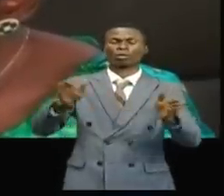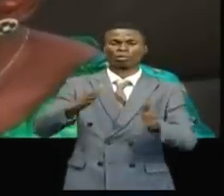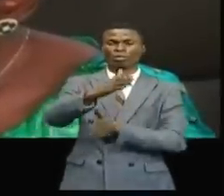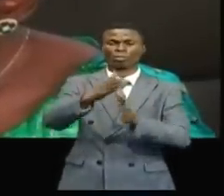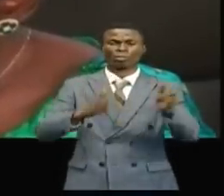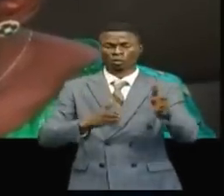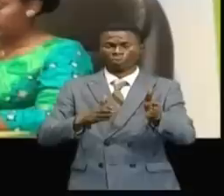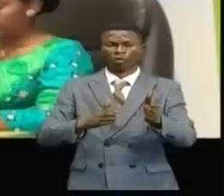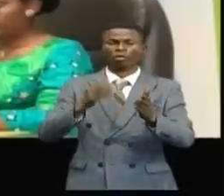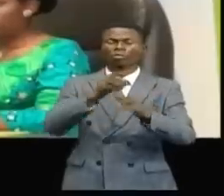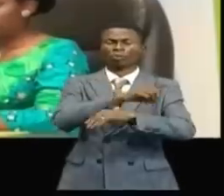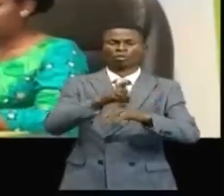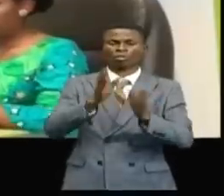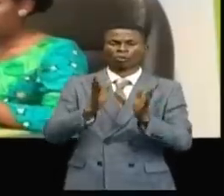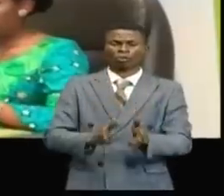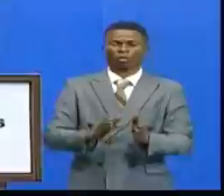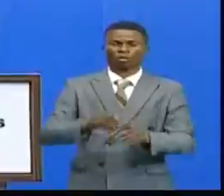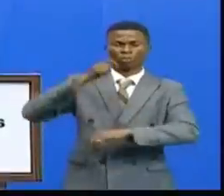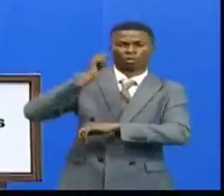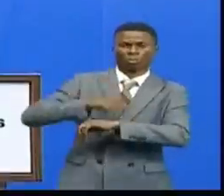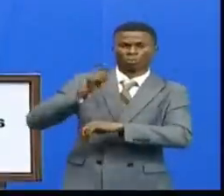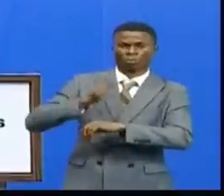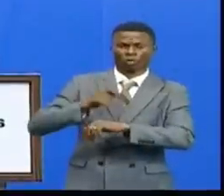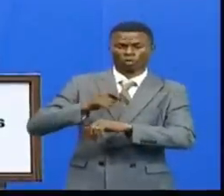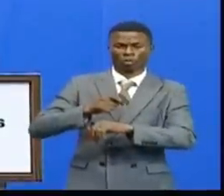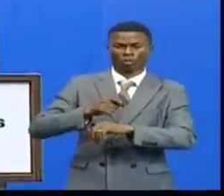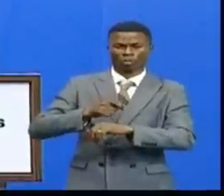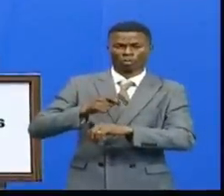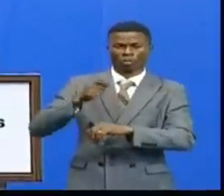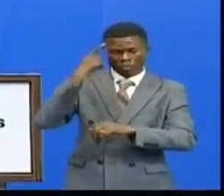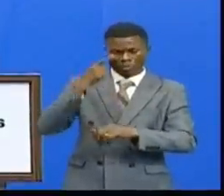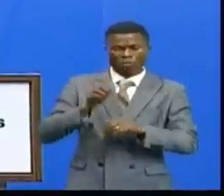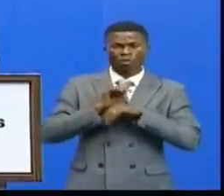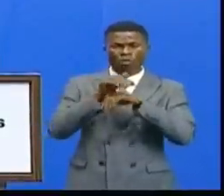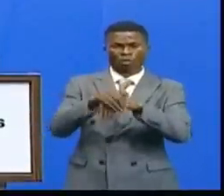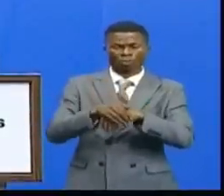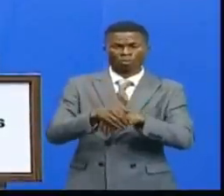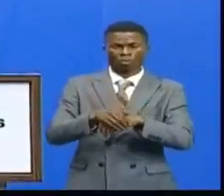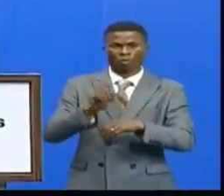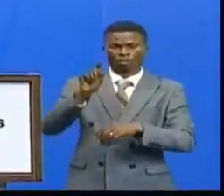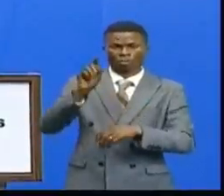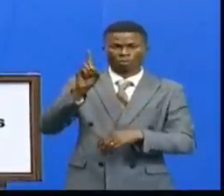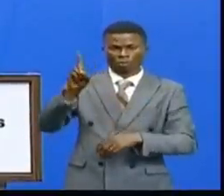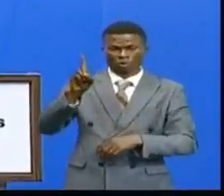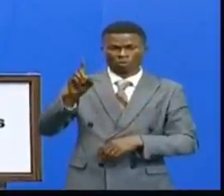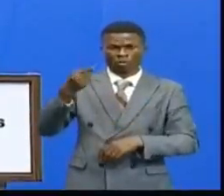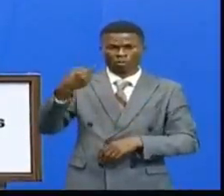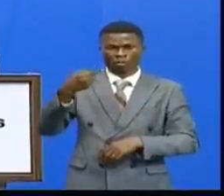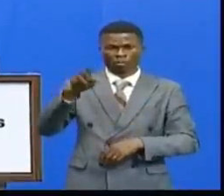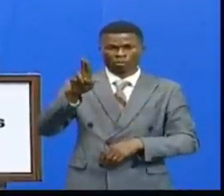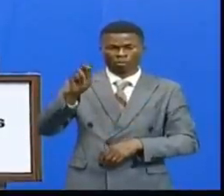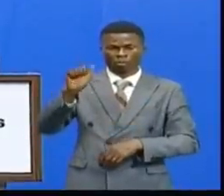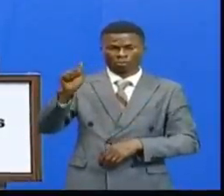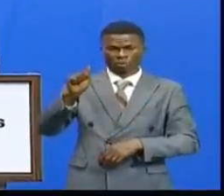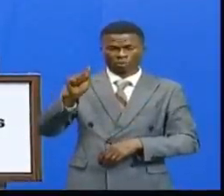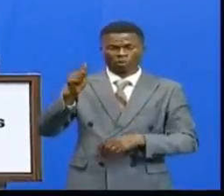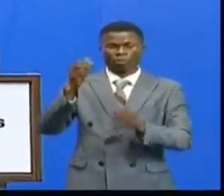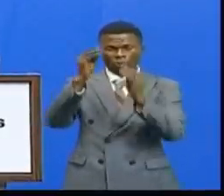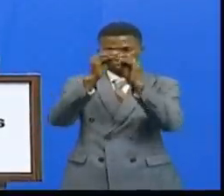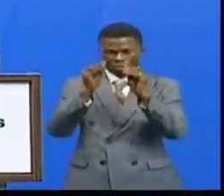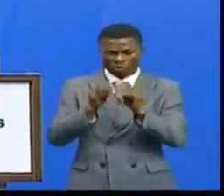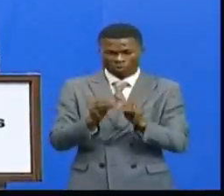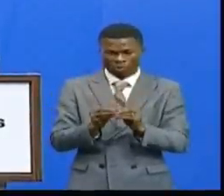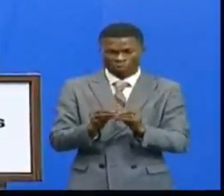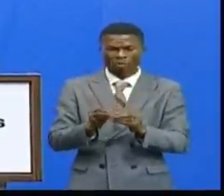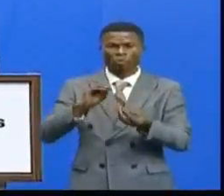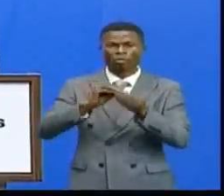recettes administratives, judiciaires, domaniales et des participations des GERAD de déterminer l'assiette des calculs et